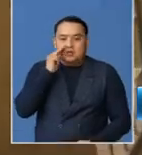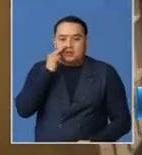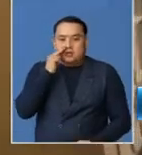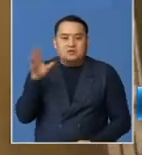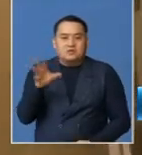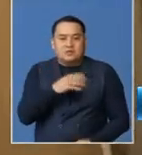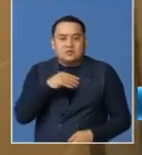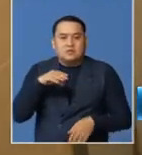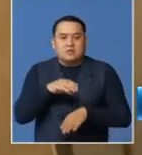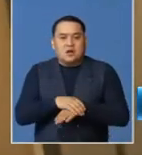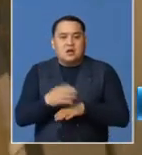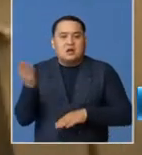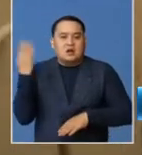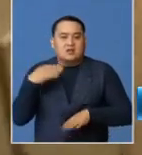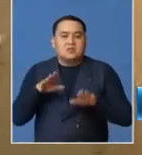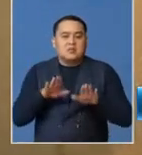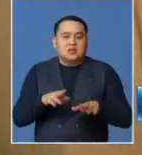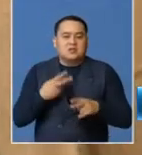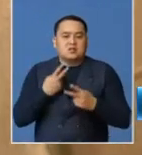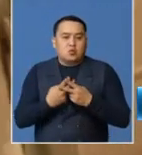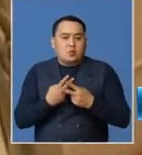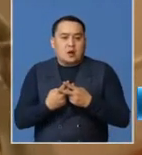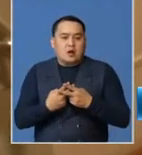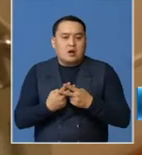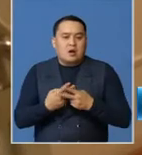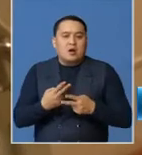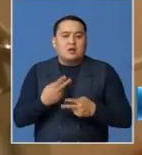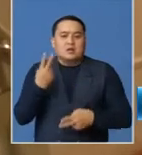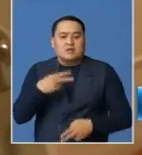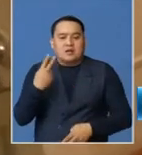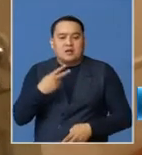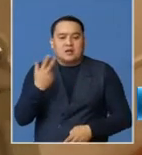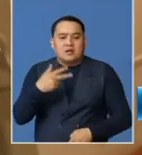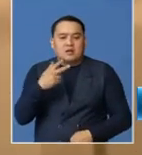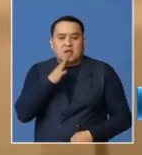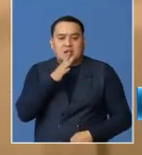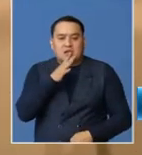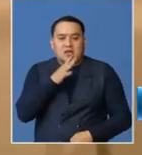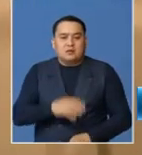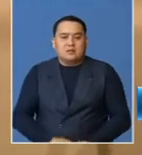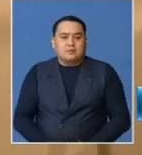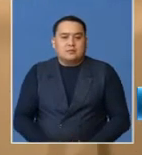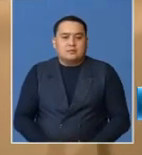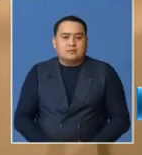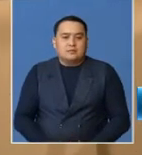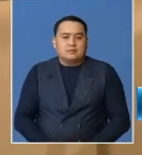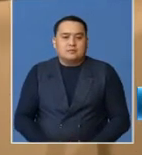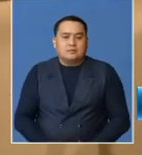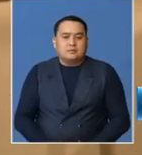Все задержанные ранее уже бывали в местах лишения свободы, отбыв там от 20 до 30 лет. Ранее судимы